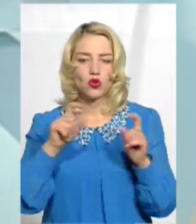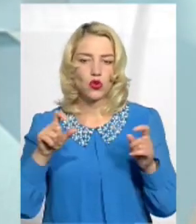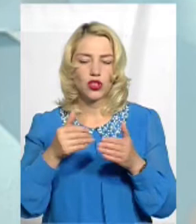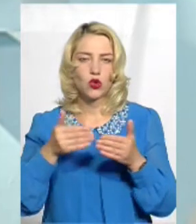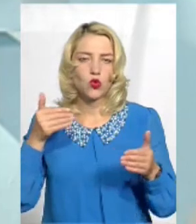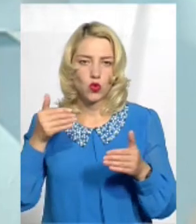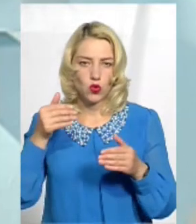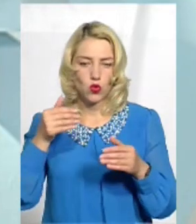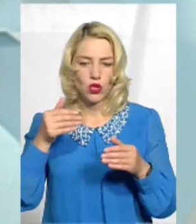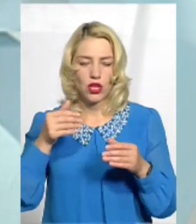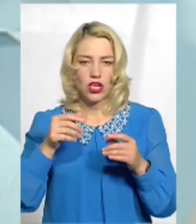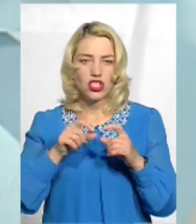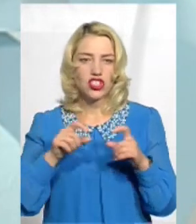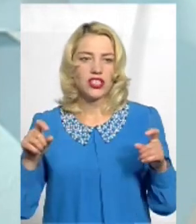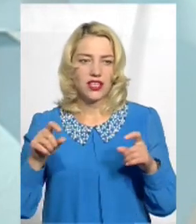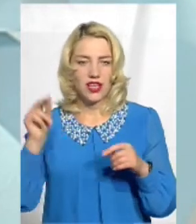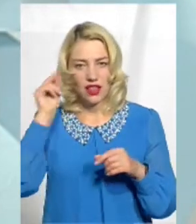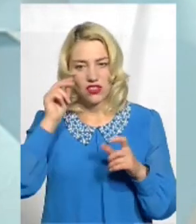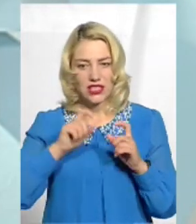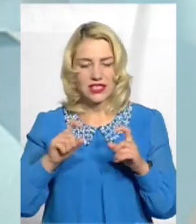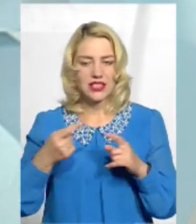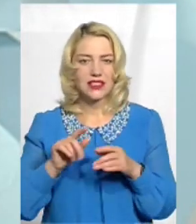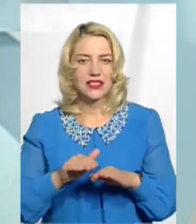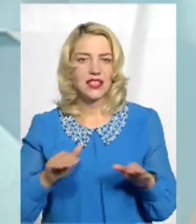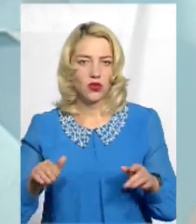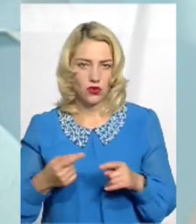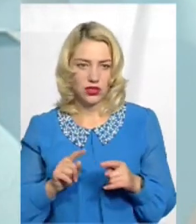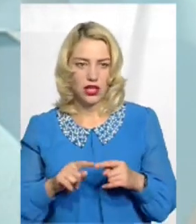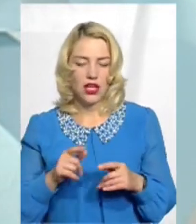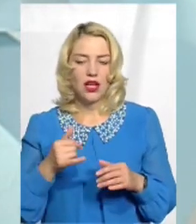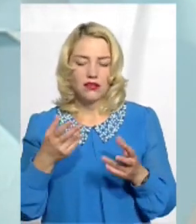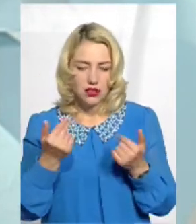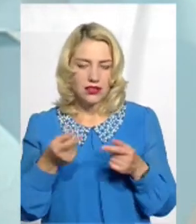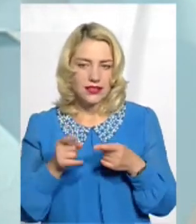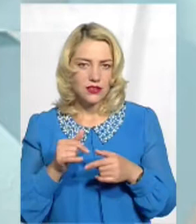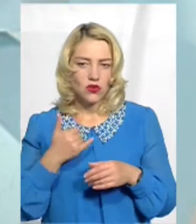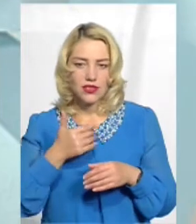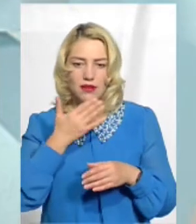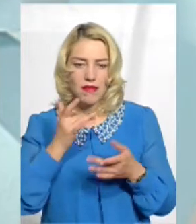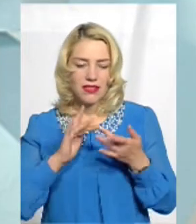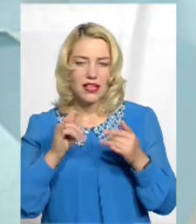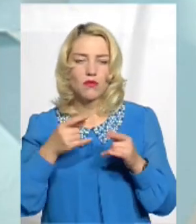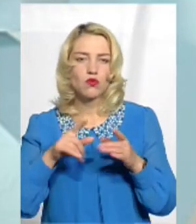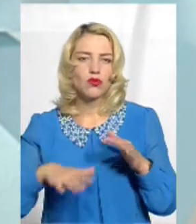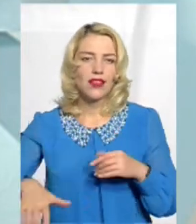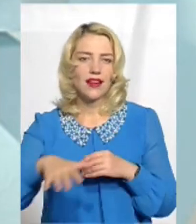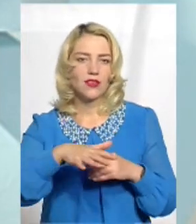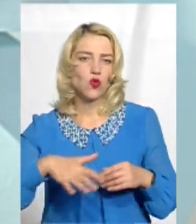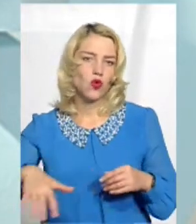які дійсно не мають такого стабільного доступу до інтернету через те, що знаходяться у певній